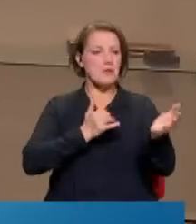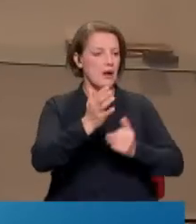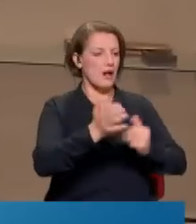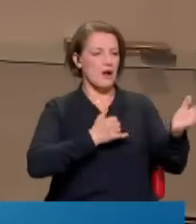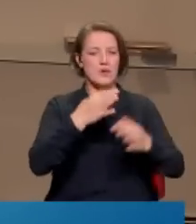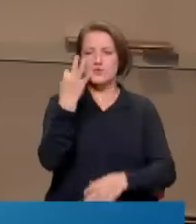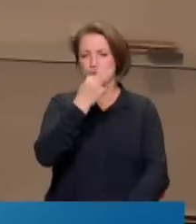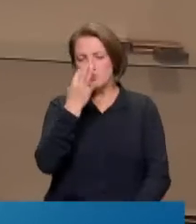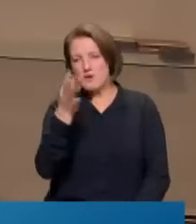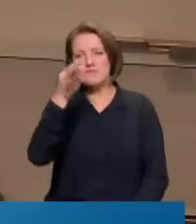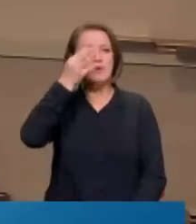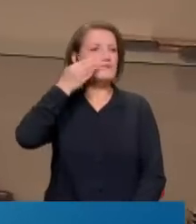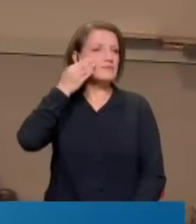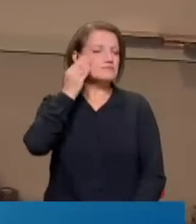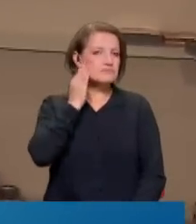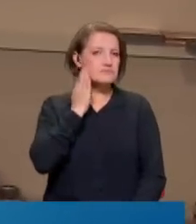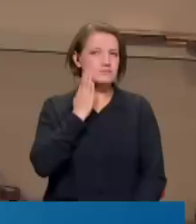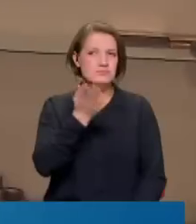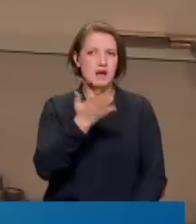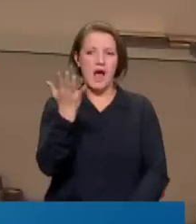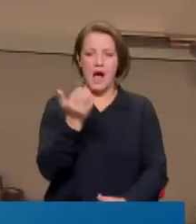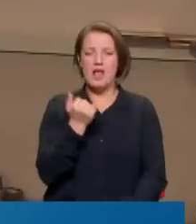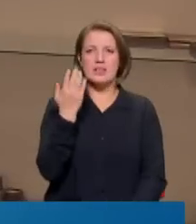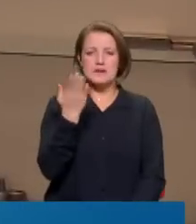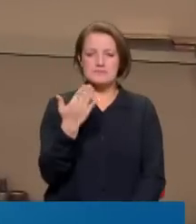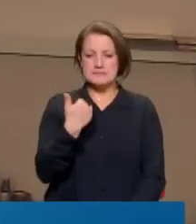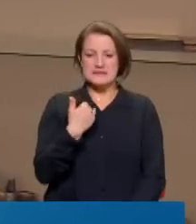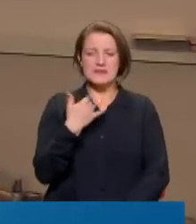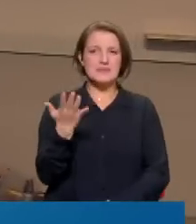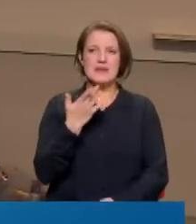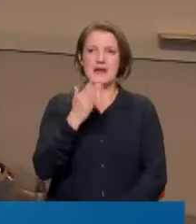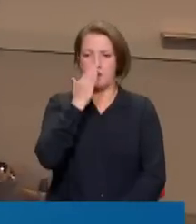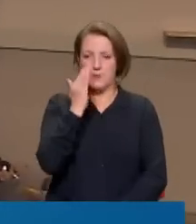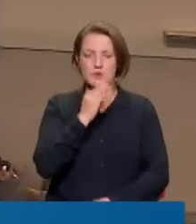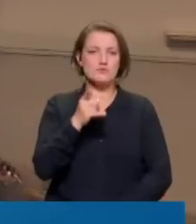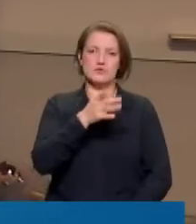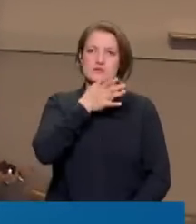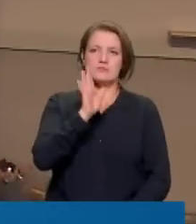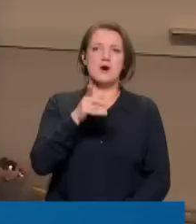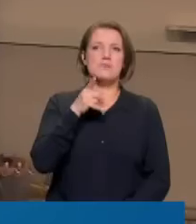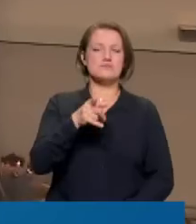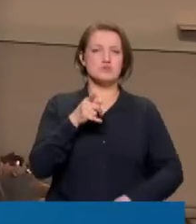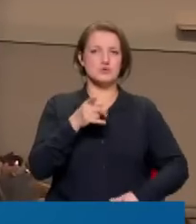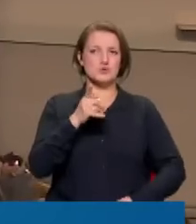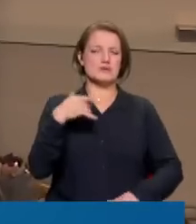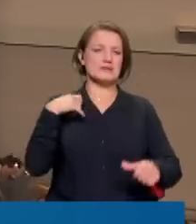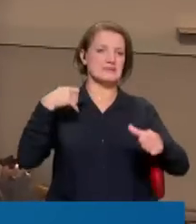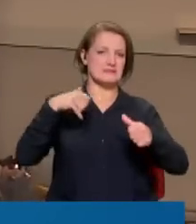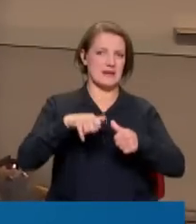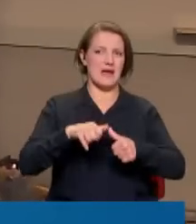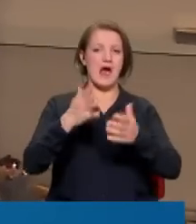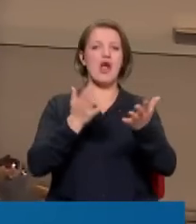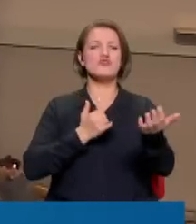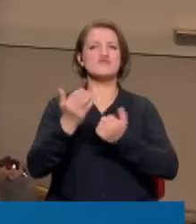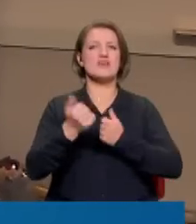Her ruju almak istiyoruz fondöteni almak istiyoruz aldığımız şeyler Bizim de ne kadar uyumlu bunu bilmiyorum bu durumda da tekrardan